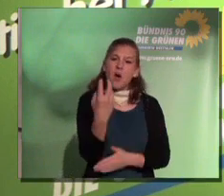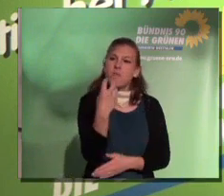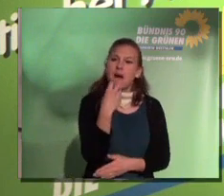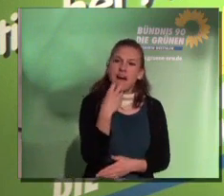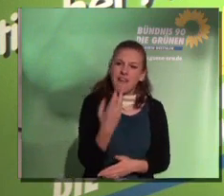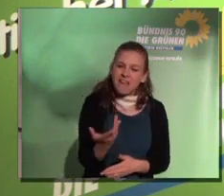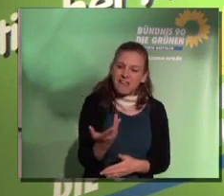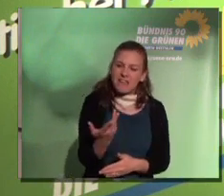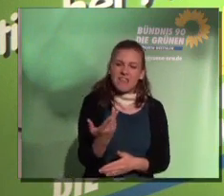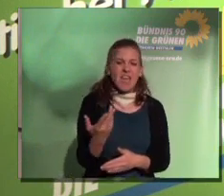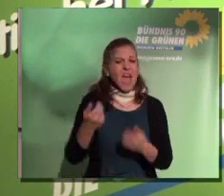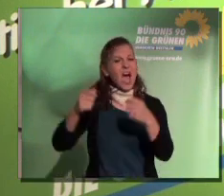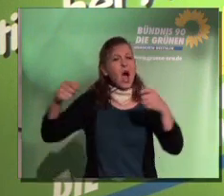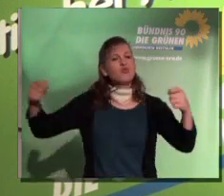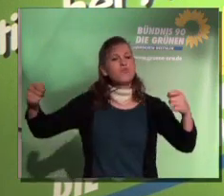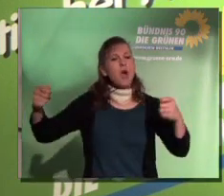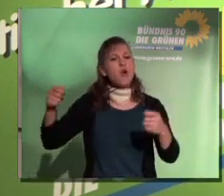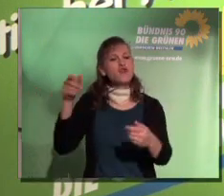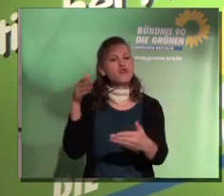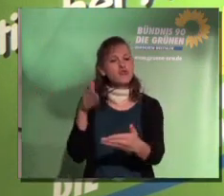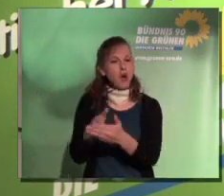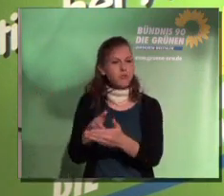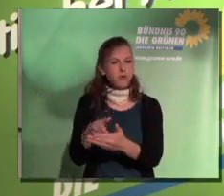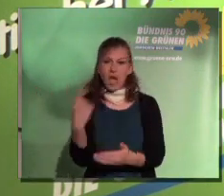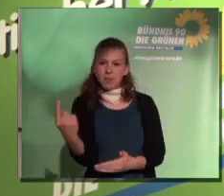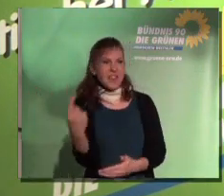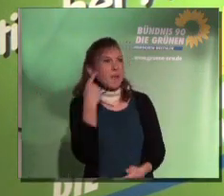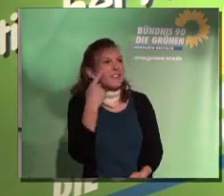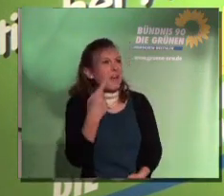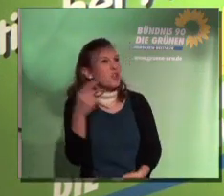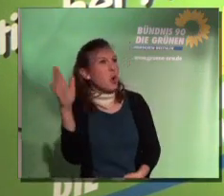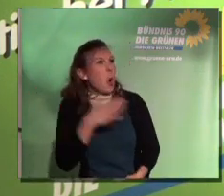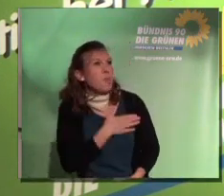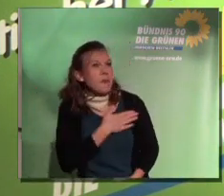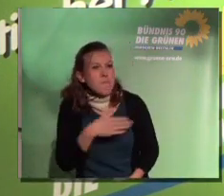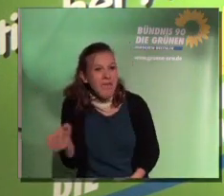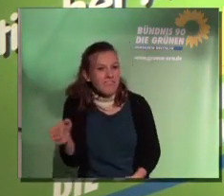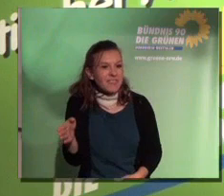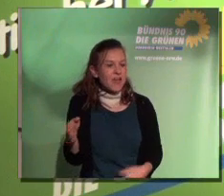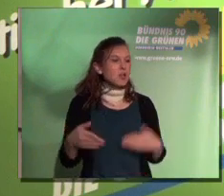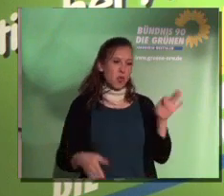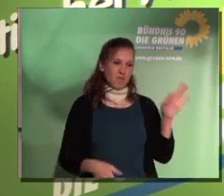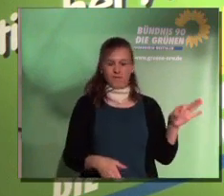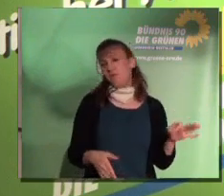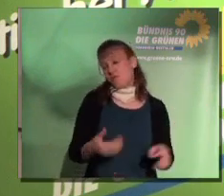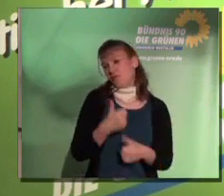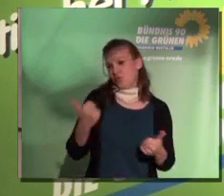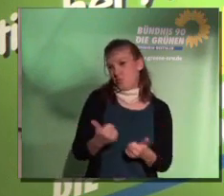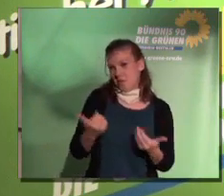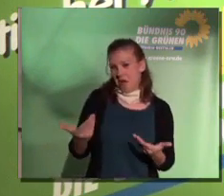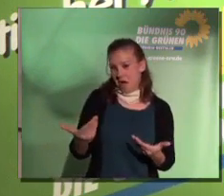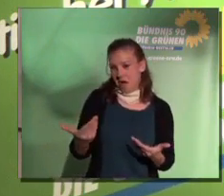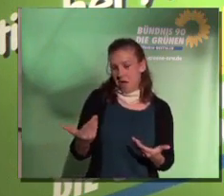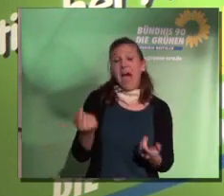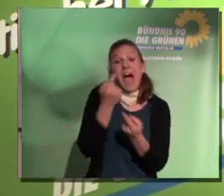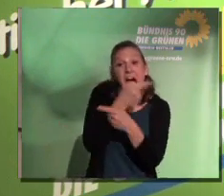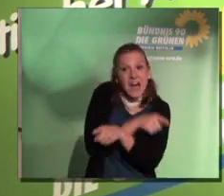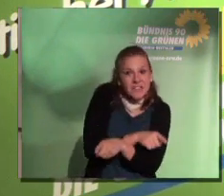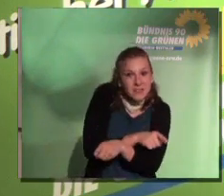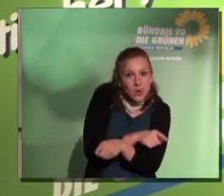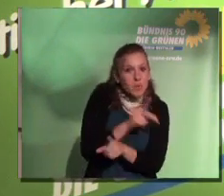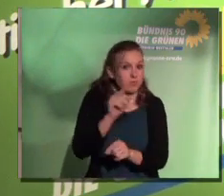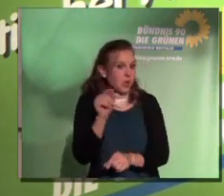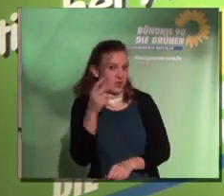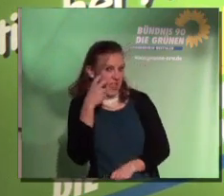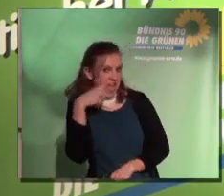Und Rösler hat das als Kompliment genannt. Ja? Für den wäre das nämlich super. Ja? Das heißt doch andersrum,